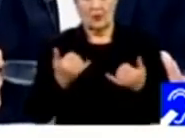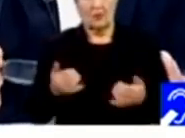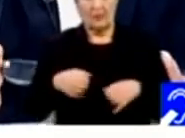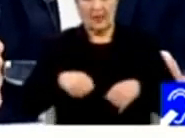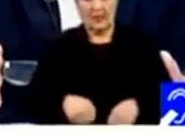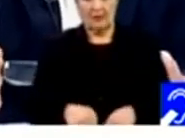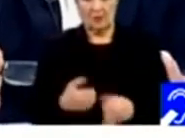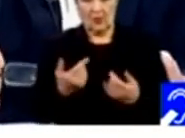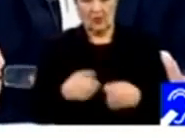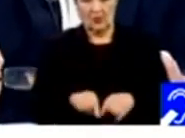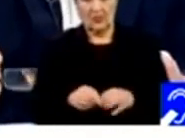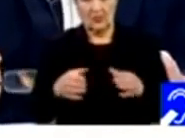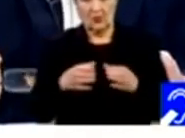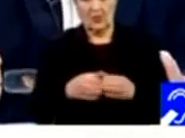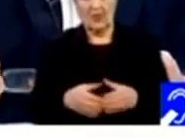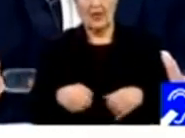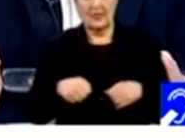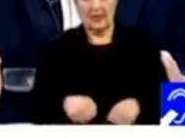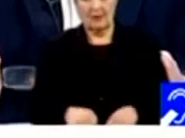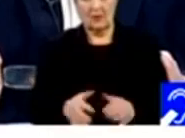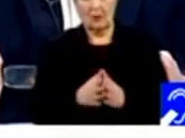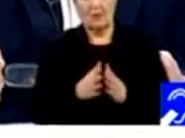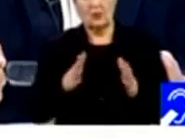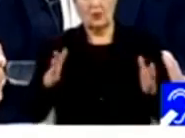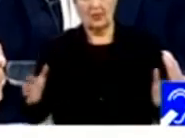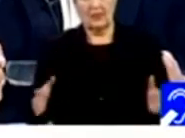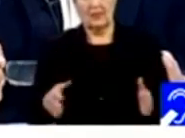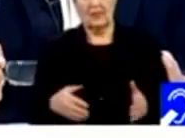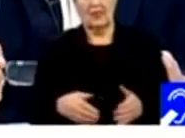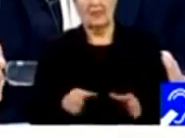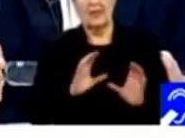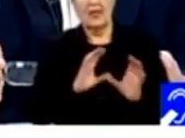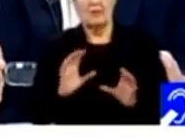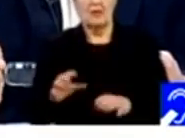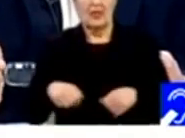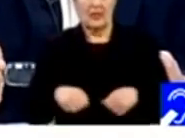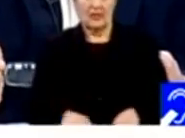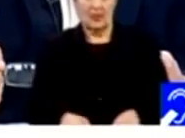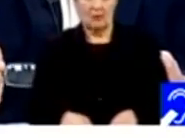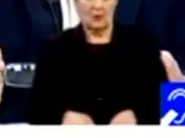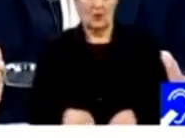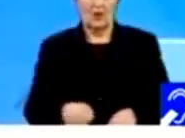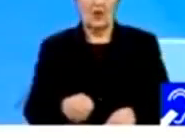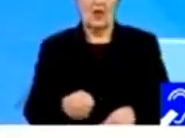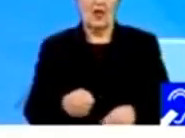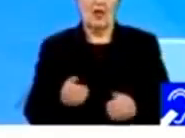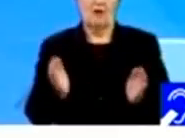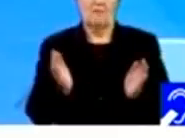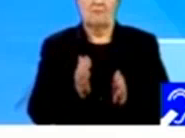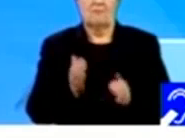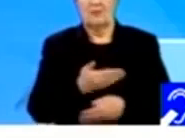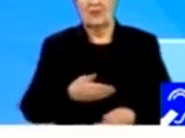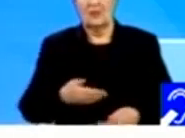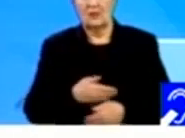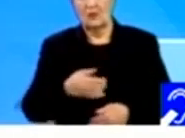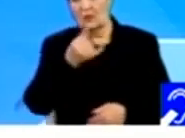drepturile acelei categorii. Nu trebuie să respectăm drepturile majorității, în primul rând. Și aici, cred că dacă ați întreba în stradă unul sau al doilea